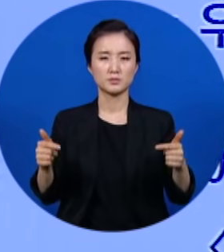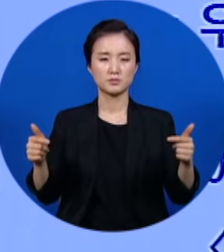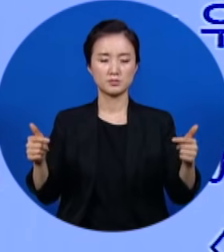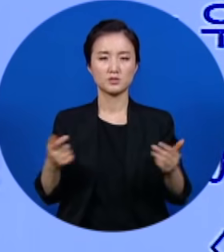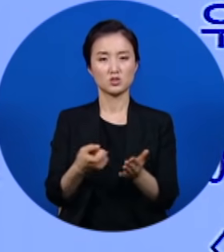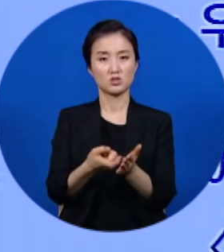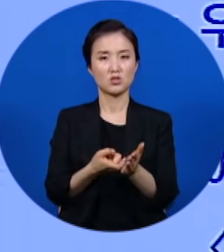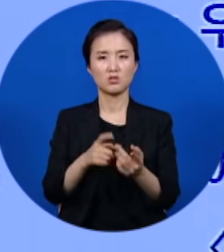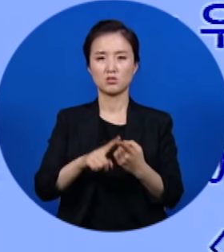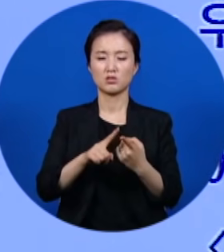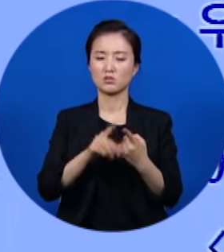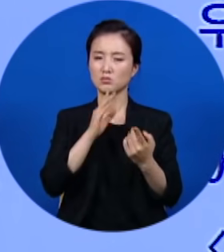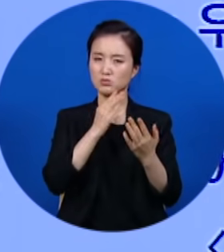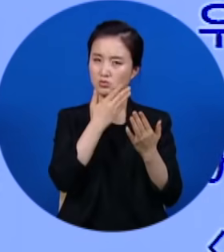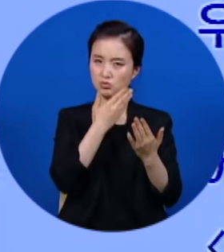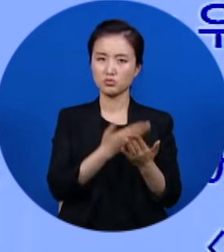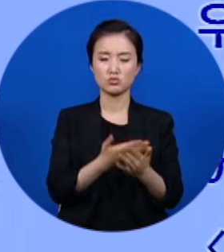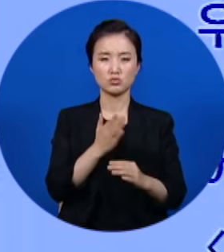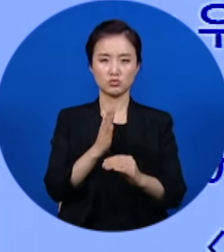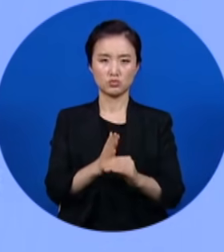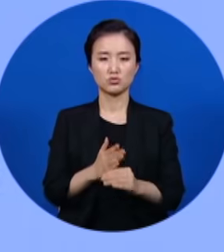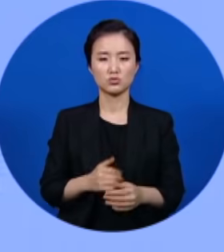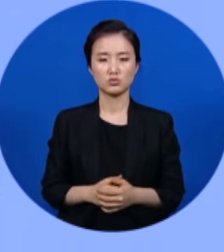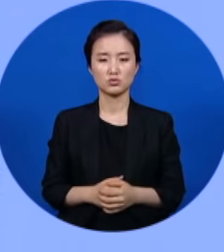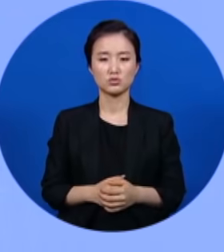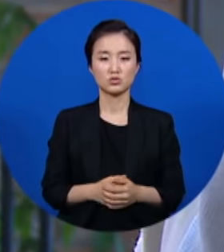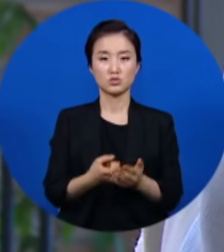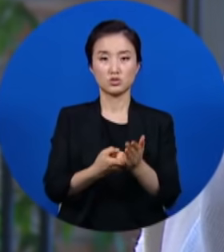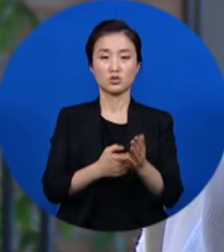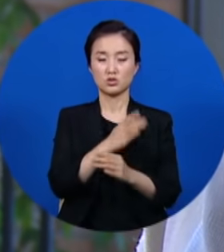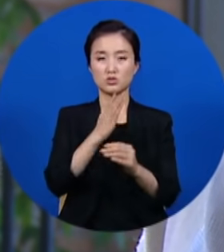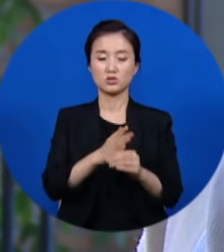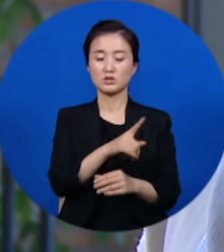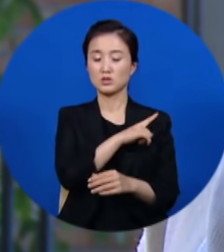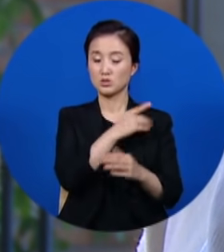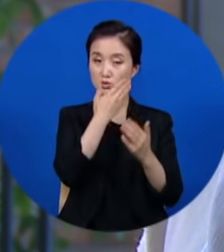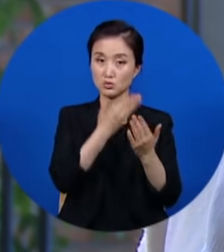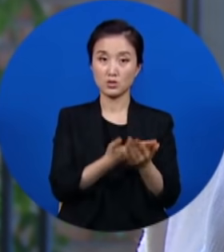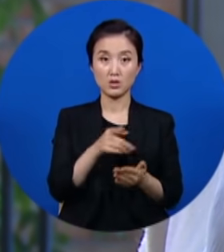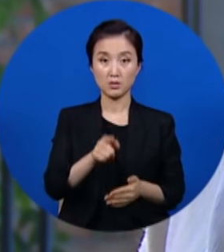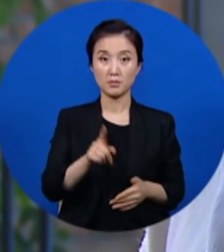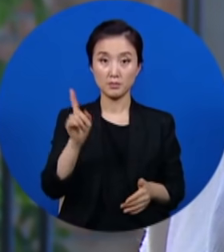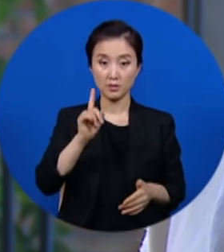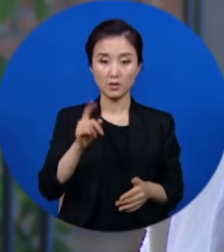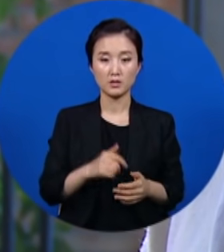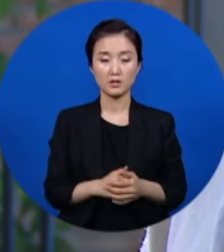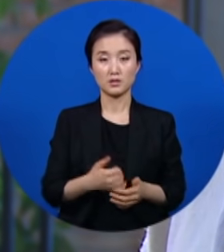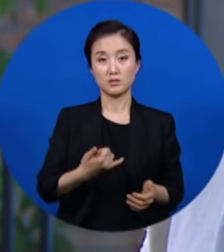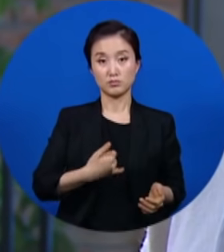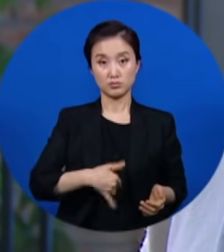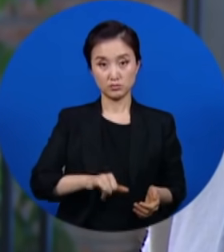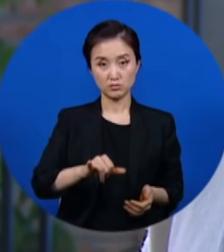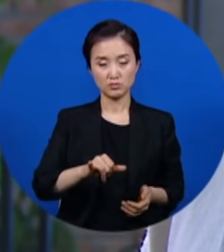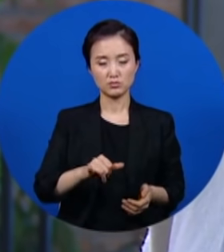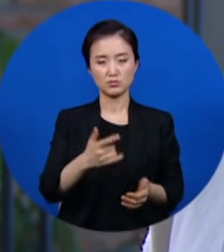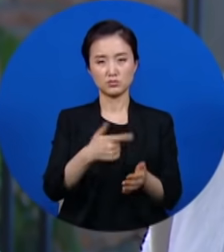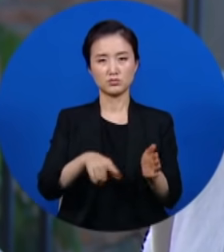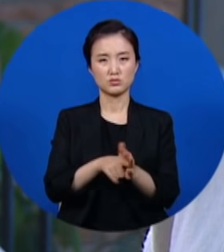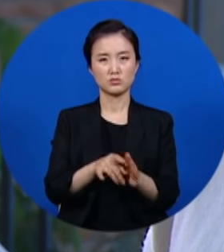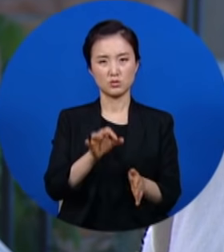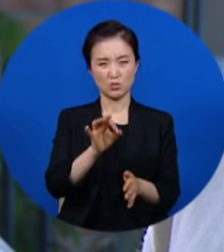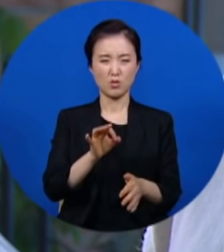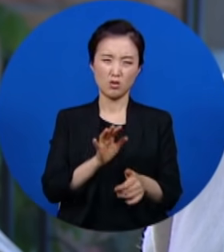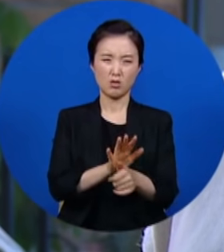겁니다 근데 그 전략 중에서 제일 중 한 자락에 뭐냐 자 시 간 데 들어가는 돈을 아껴야 자식도